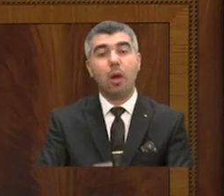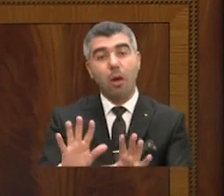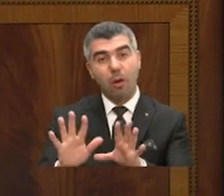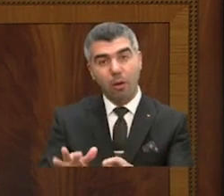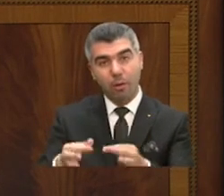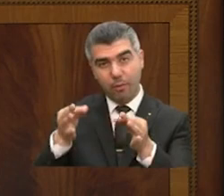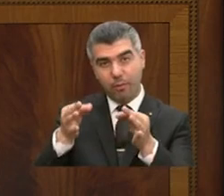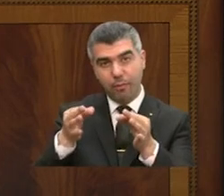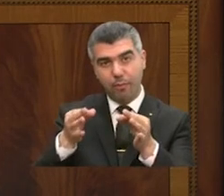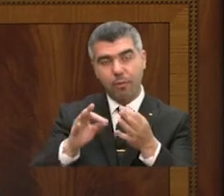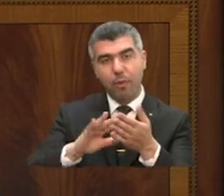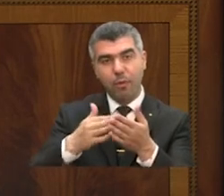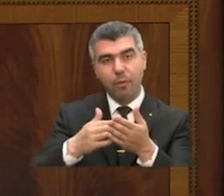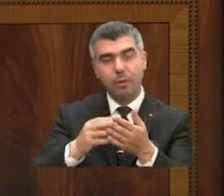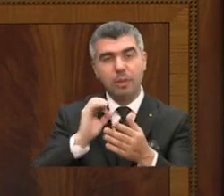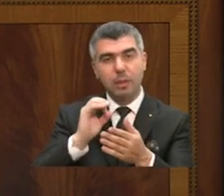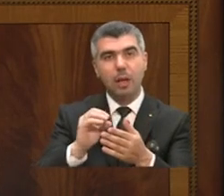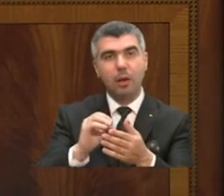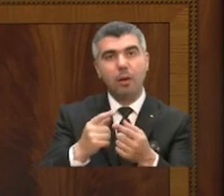وتستمد مقوماتها من تعهدات